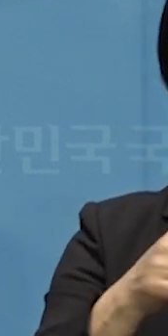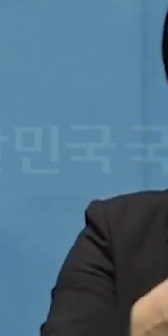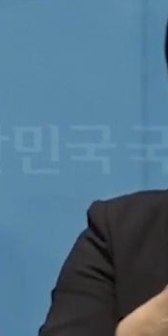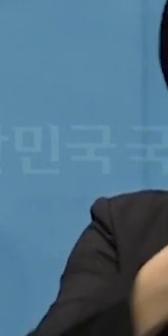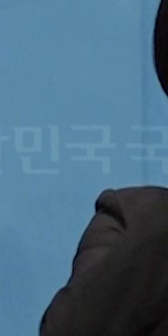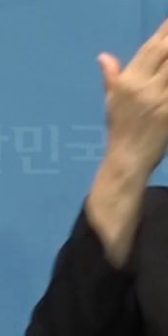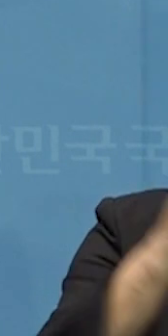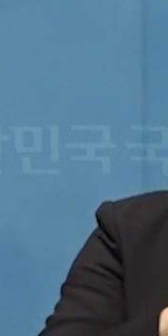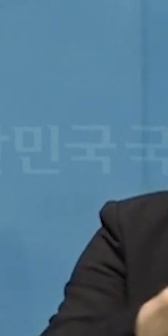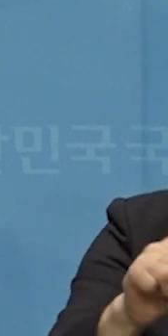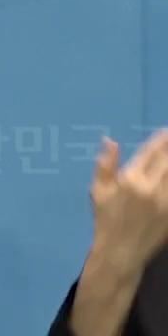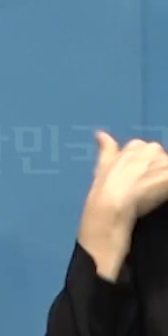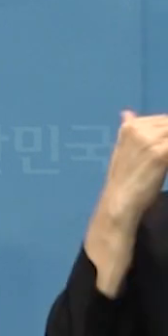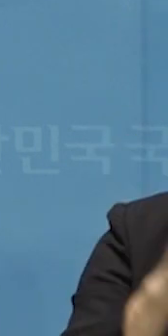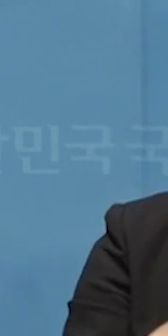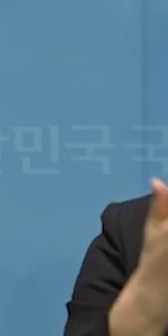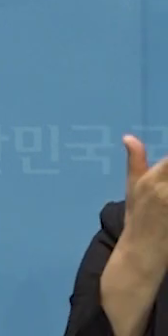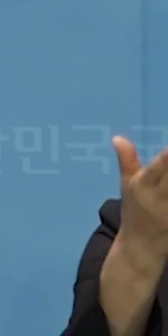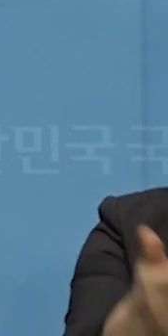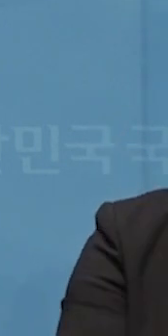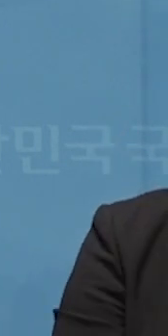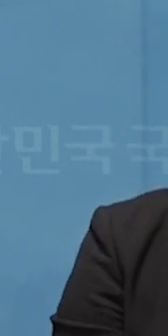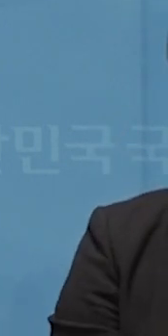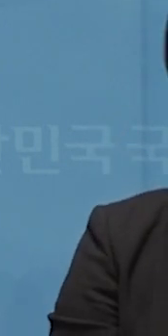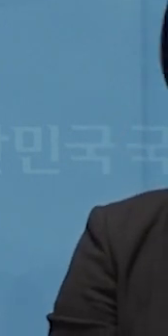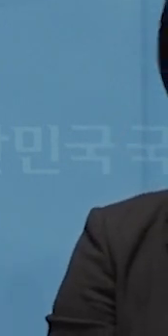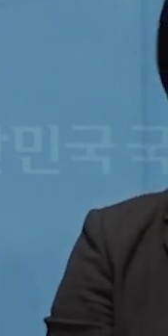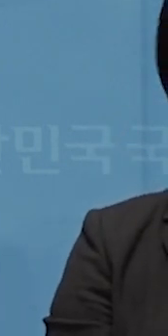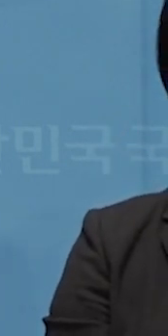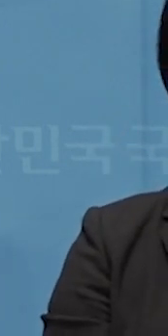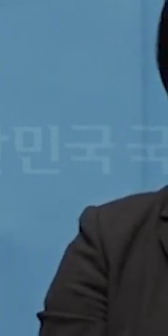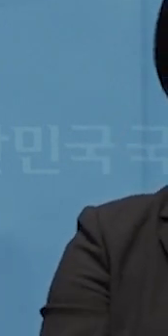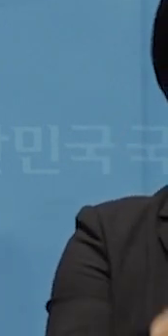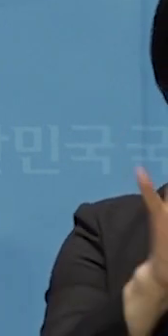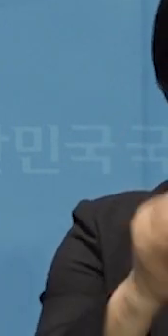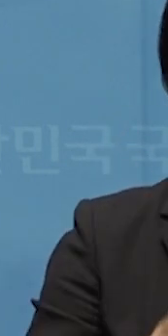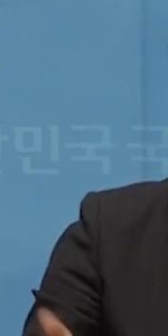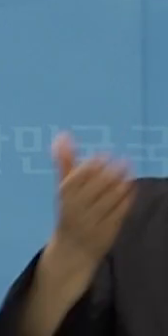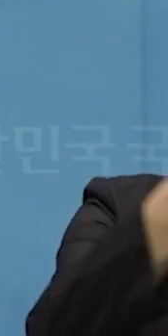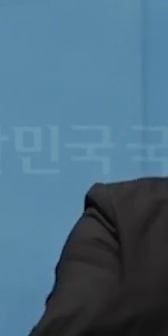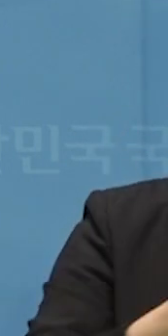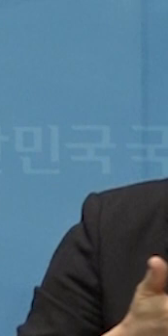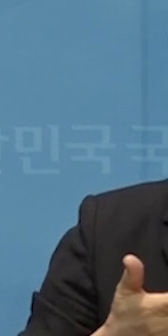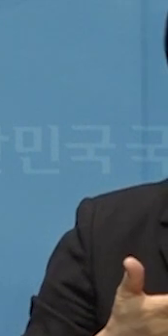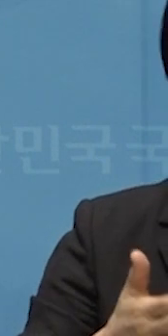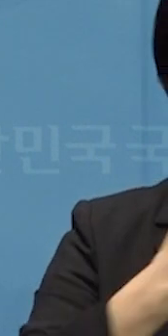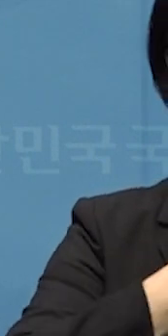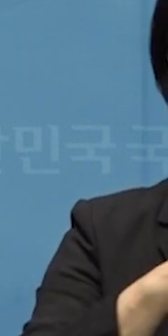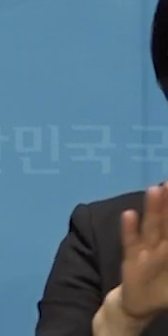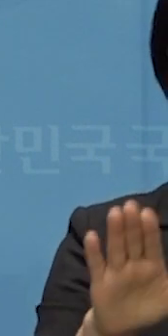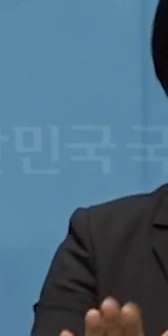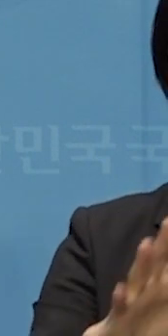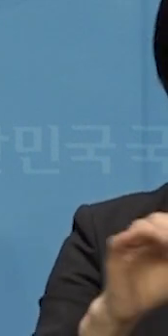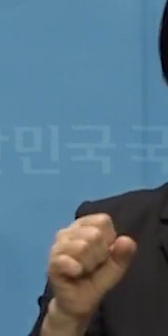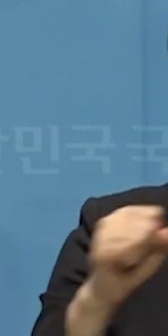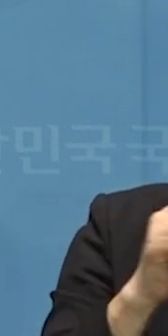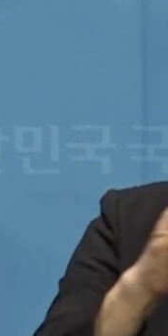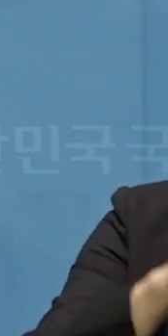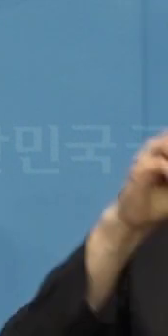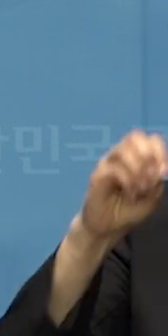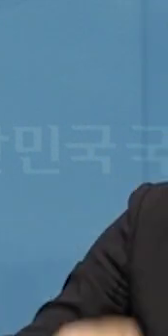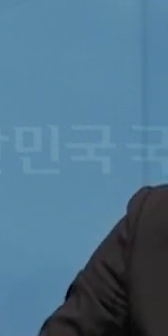젊은 정치로 돌려 드리겠습니다 존경하는 국민 여러분 저는 오늘 국민의 힘을